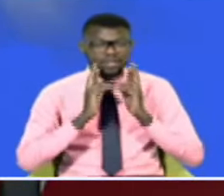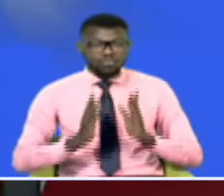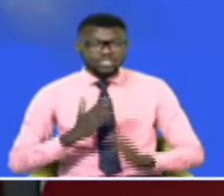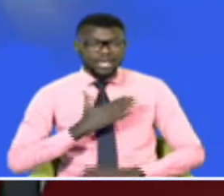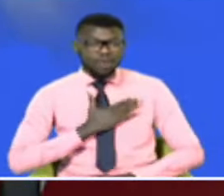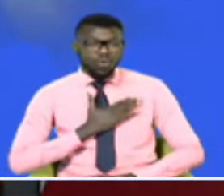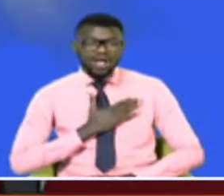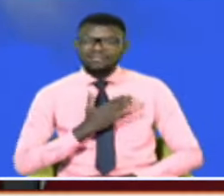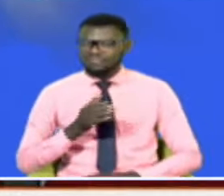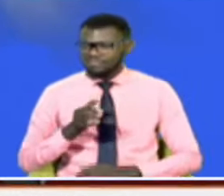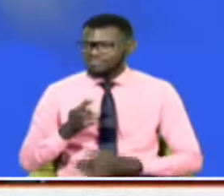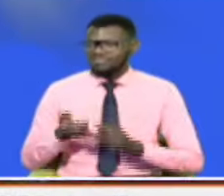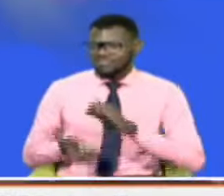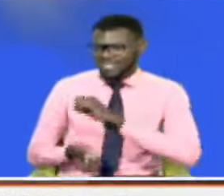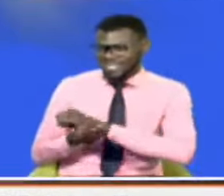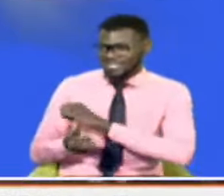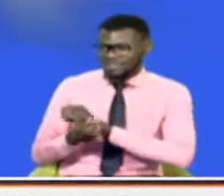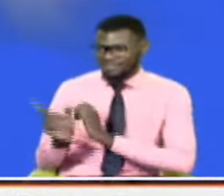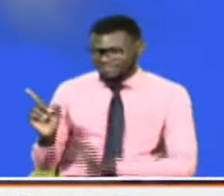zaidi.